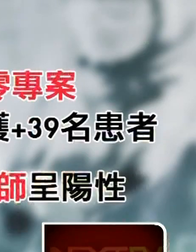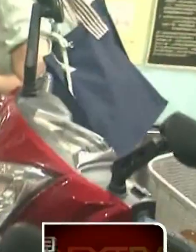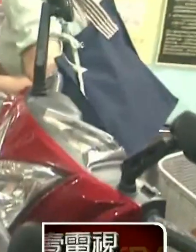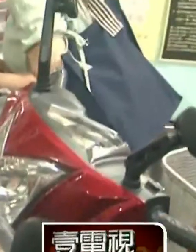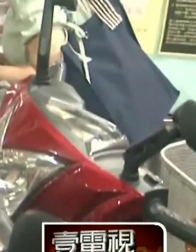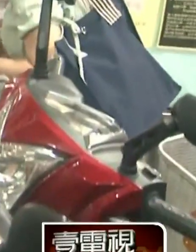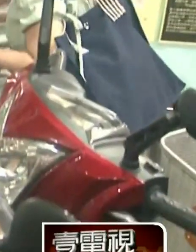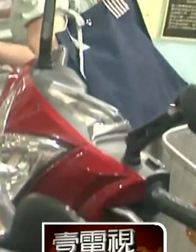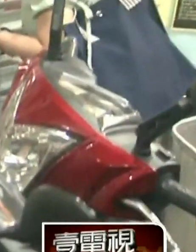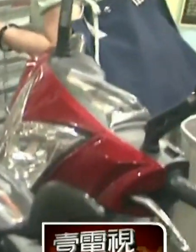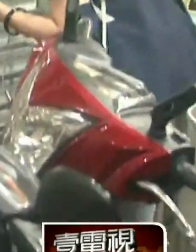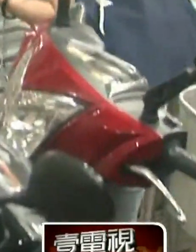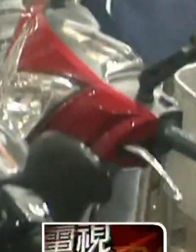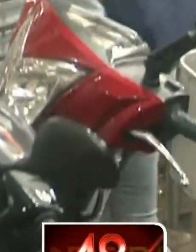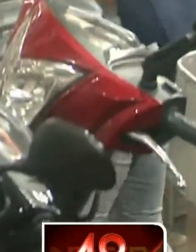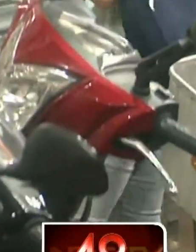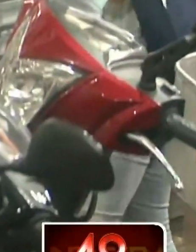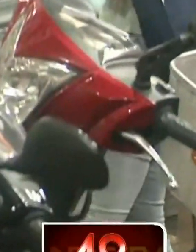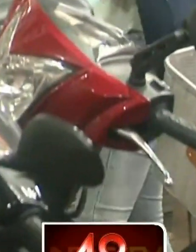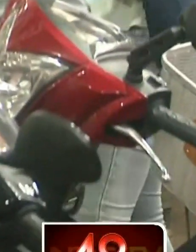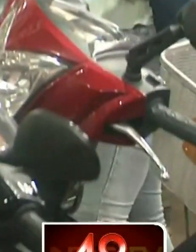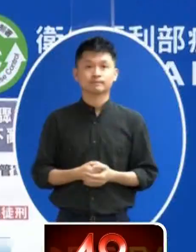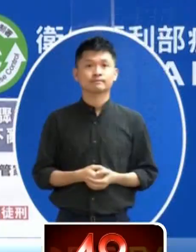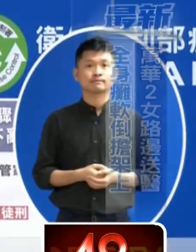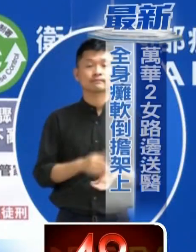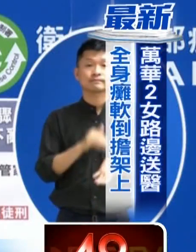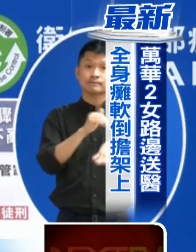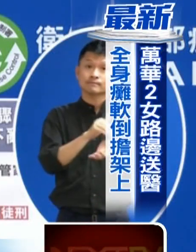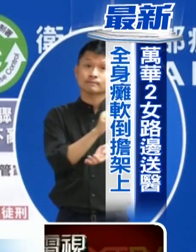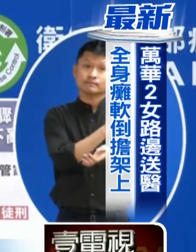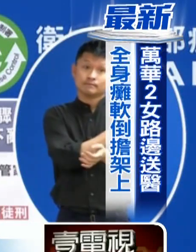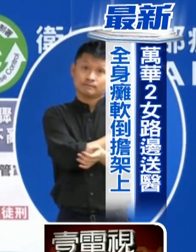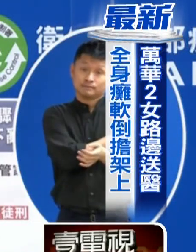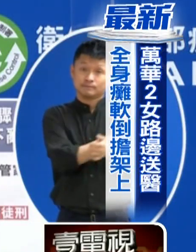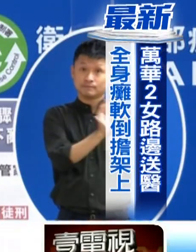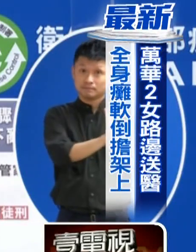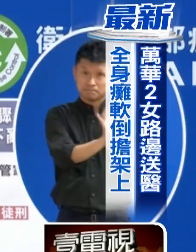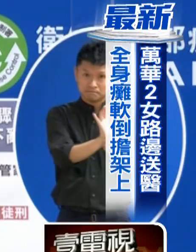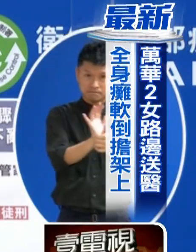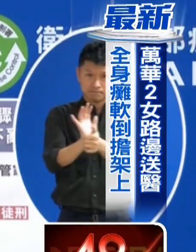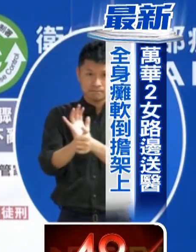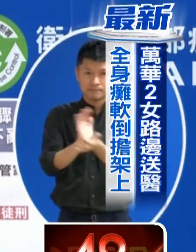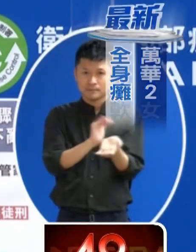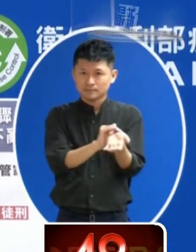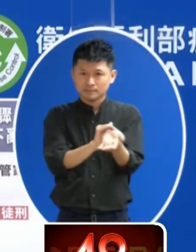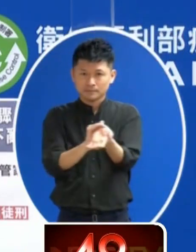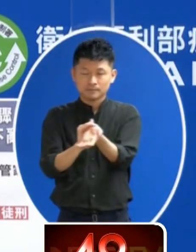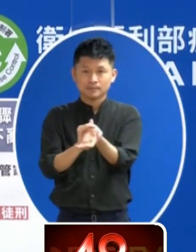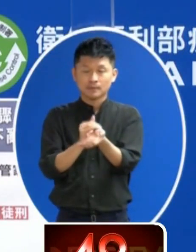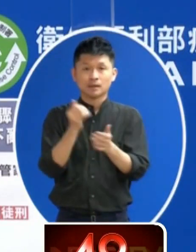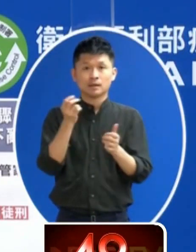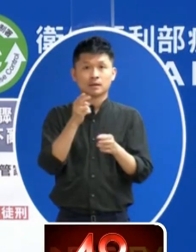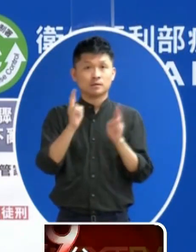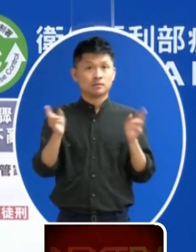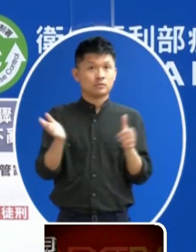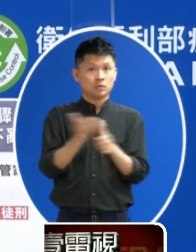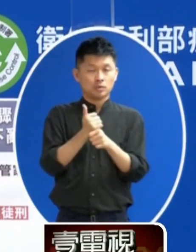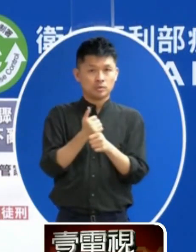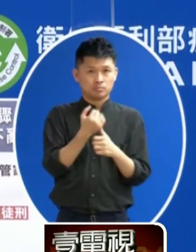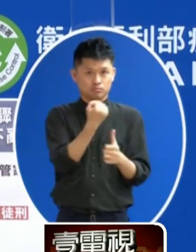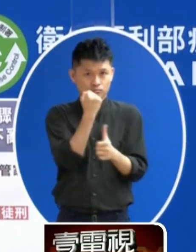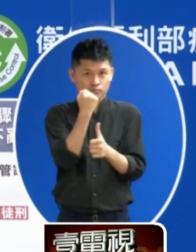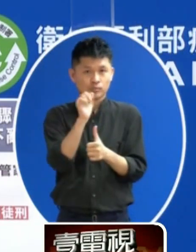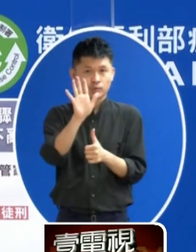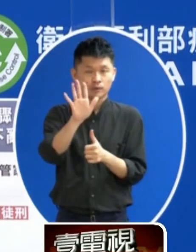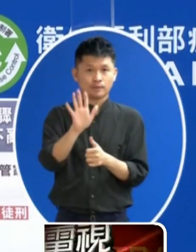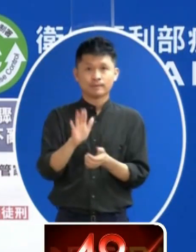性，1周内的变数可谓一波好几折。 指挥中心都一直有做掌控哈，那尤其是每